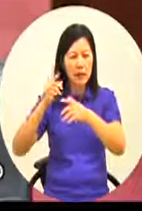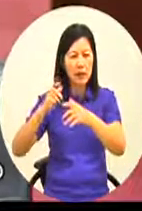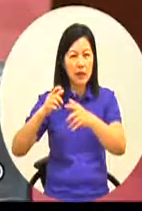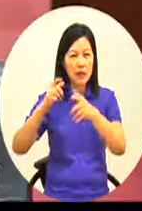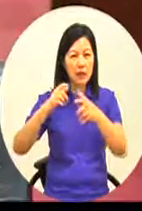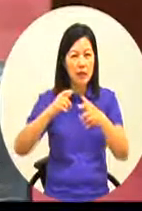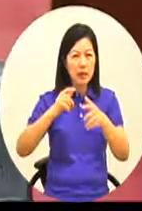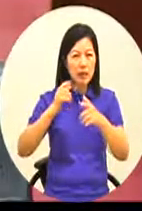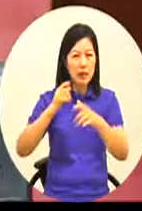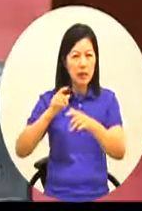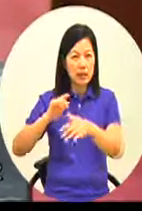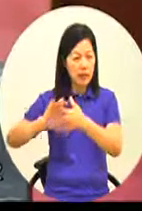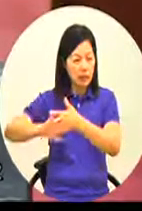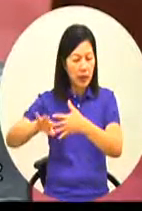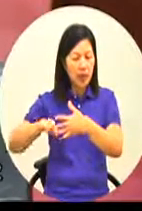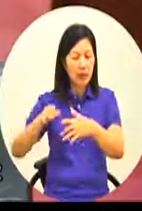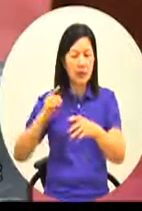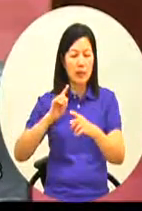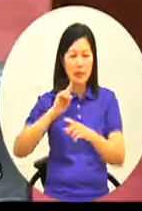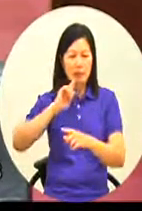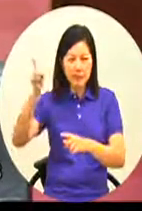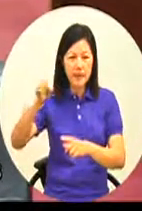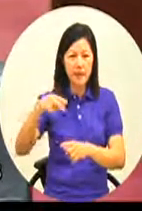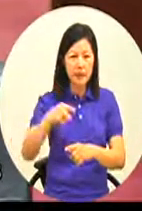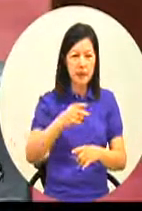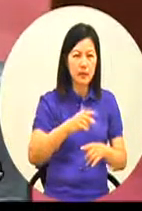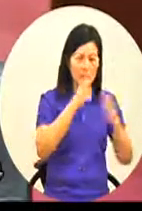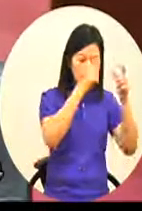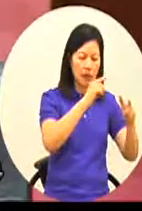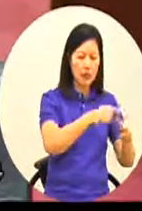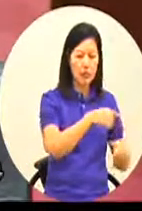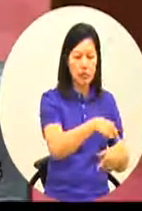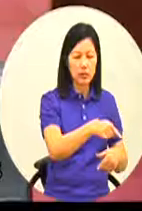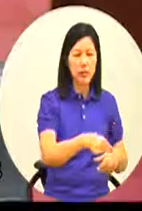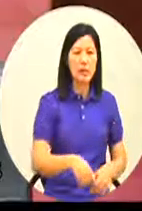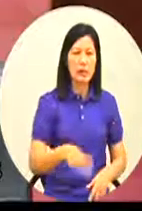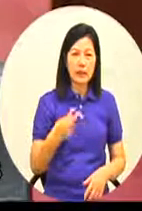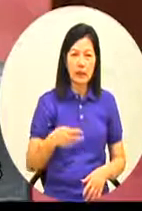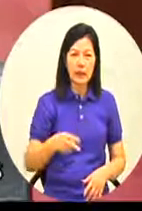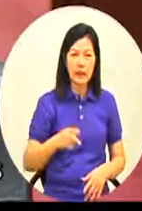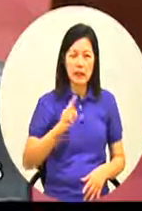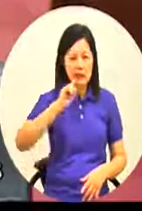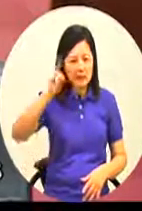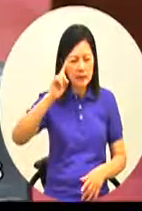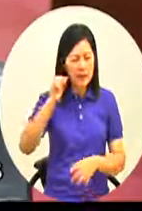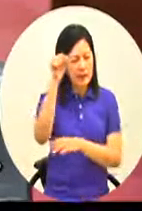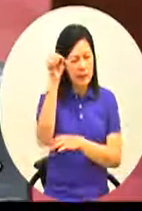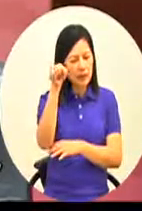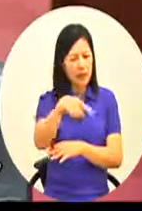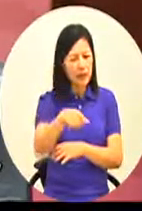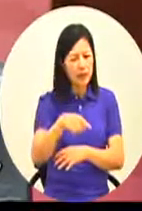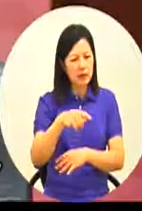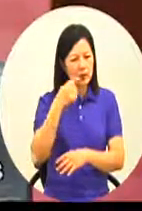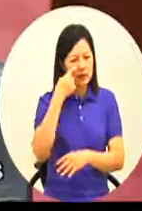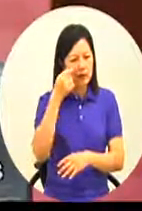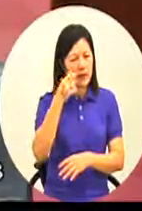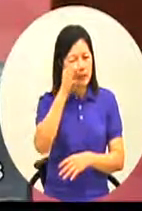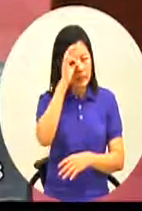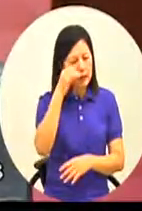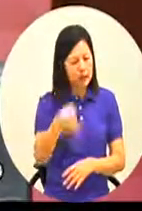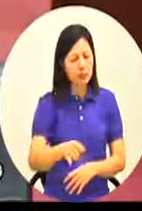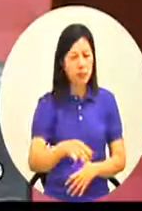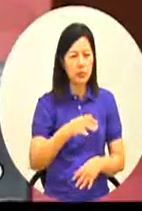市民，咱的市长点点哦，面条像全国第一名呀。但是你个人控制这些都无好看啊，所以咱你得了解一下